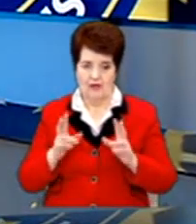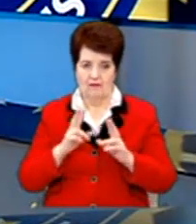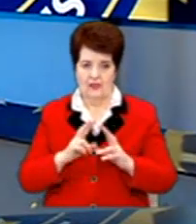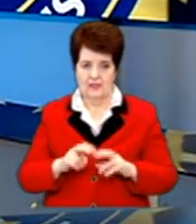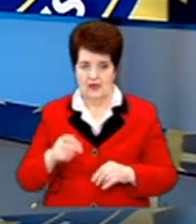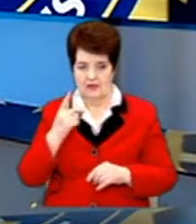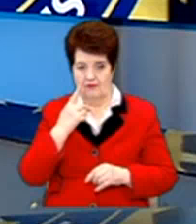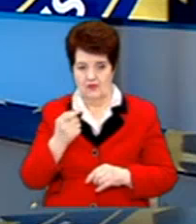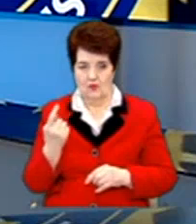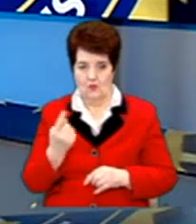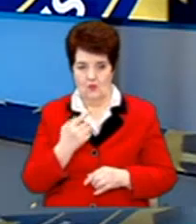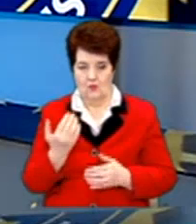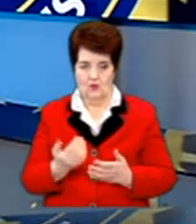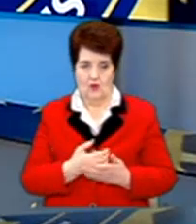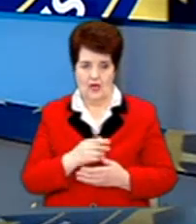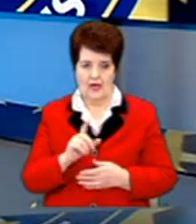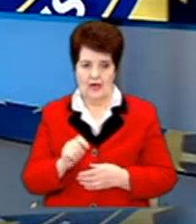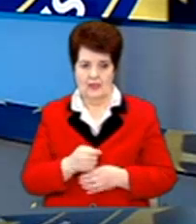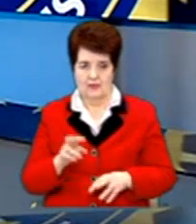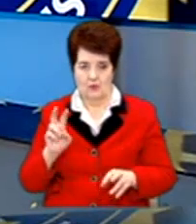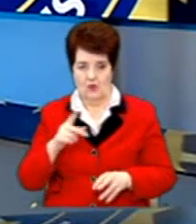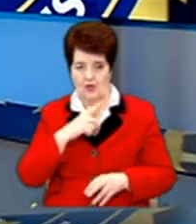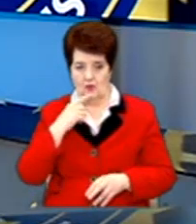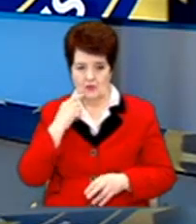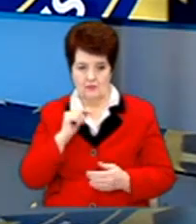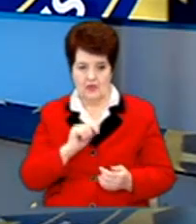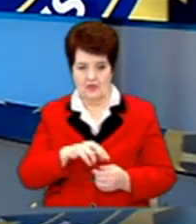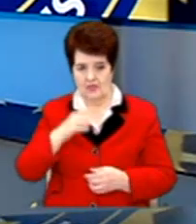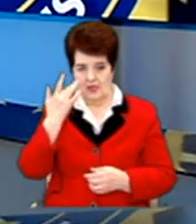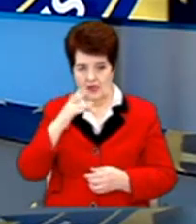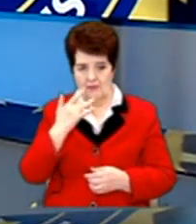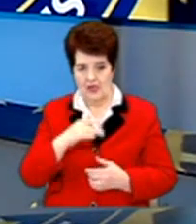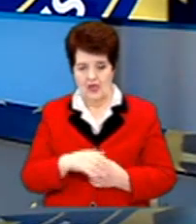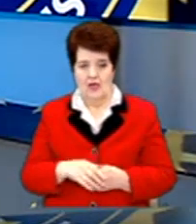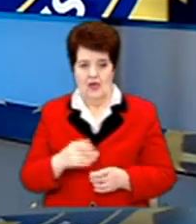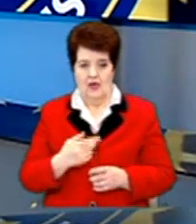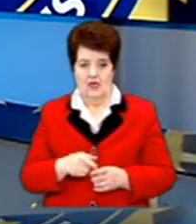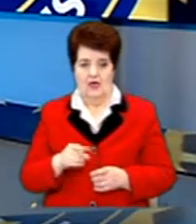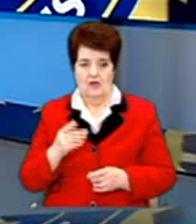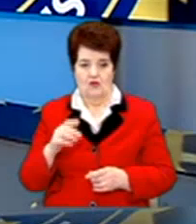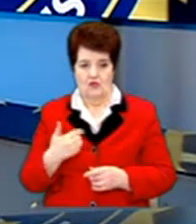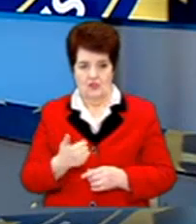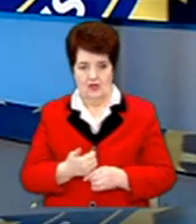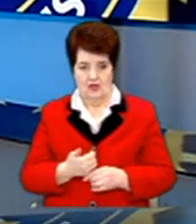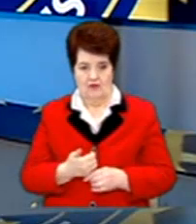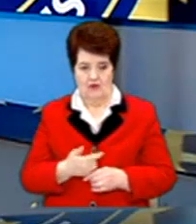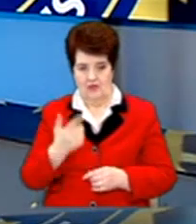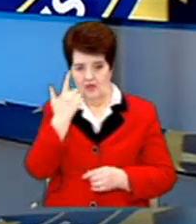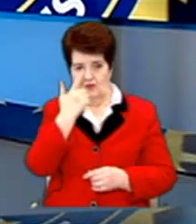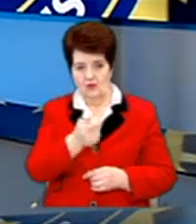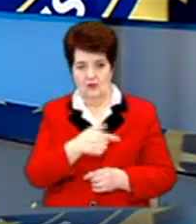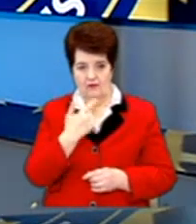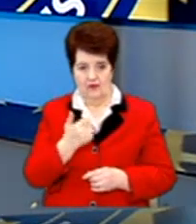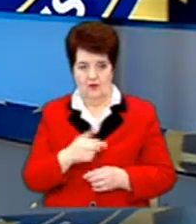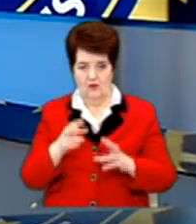a avertizat asupra unui nou război informațional al Rusiei împotriva Statelor Unite. Șeful FBI, Christopher Wray, a făcut anunțul în timpul